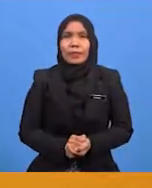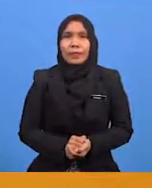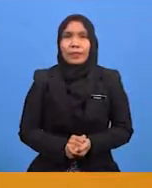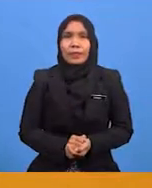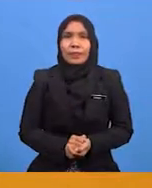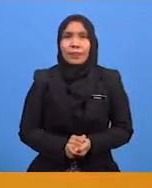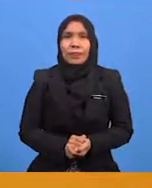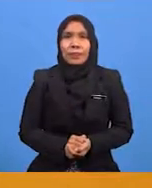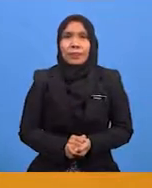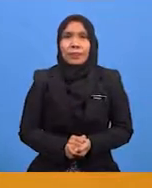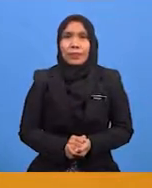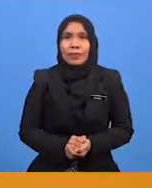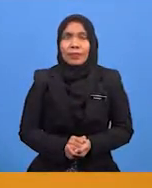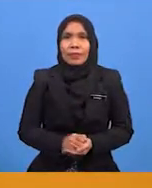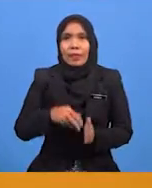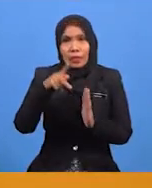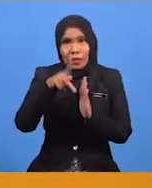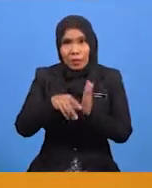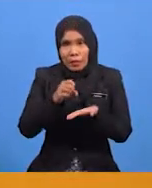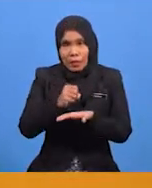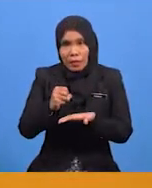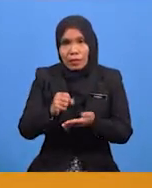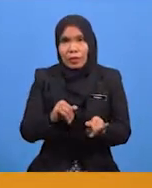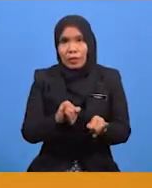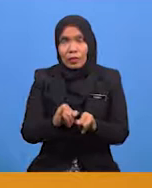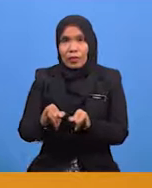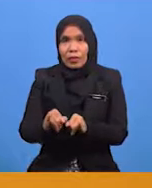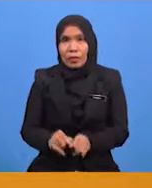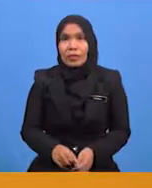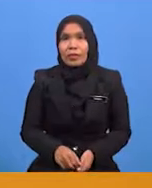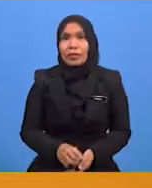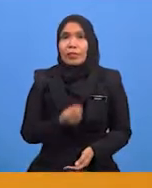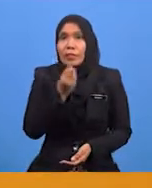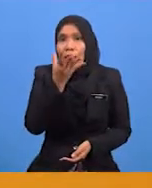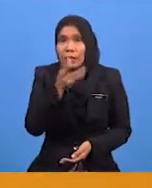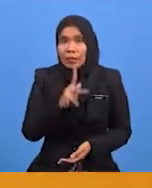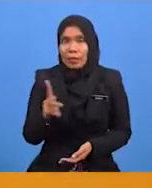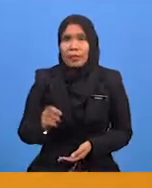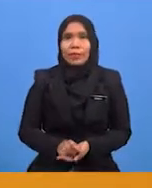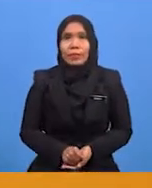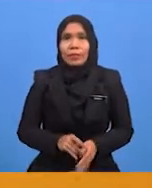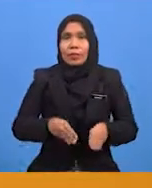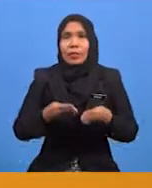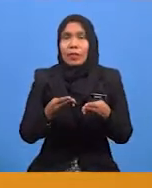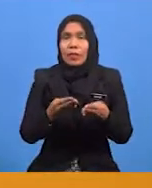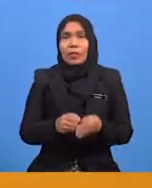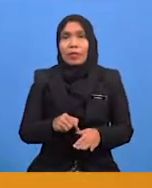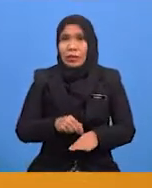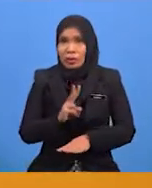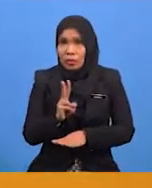Namun begitu, penyajak juga menyatakan bahawa di universiti